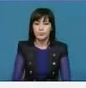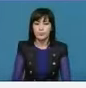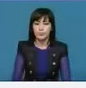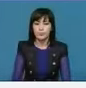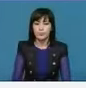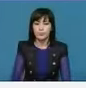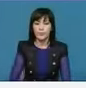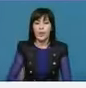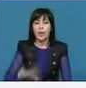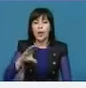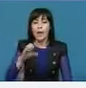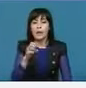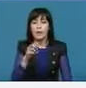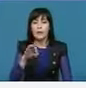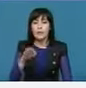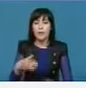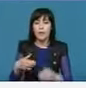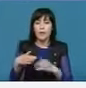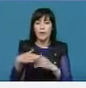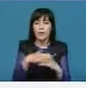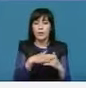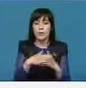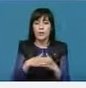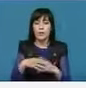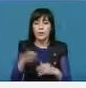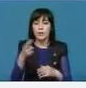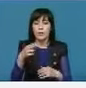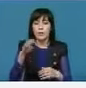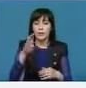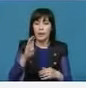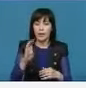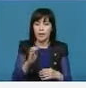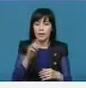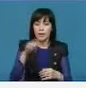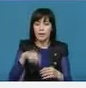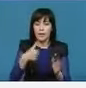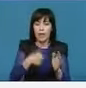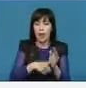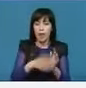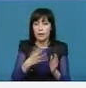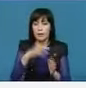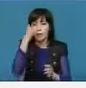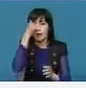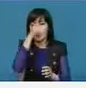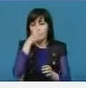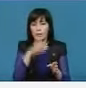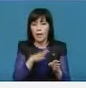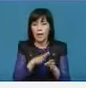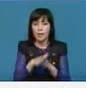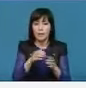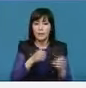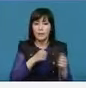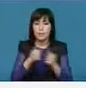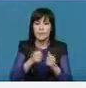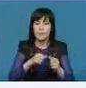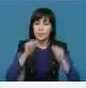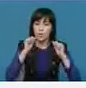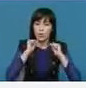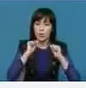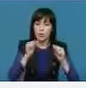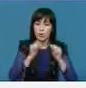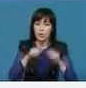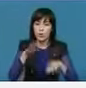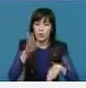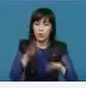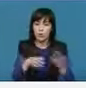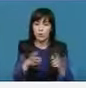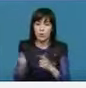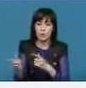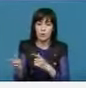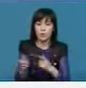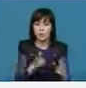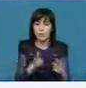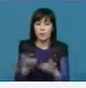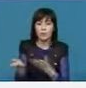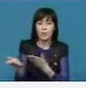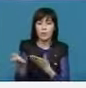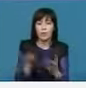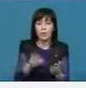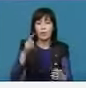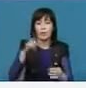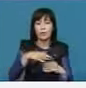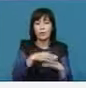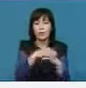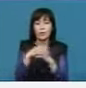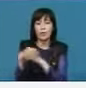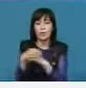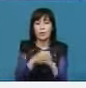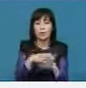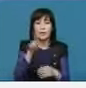Самбо күресінен әлем чемпионы болған Датқабек Әмірұлының 65 жылдығына арналған сайысқа спортшылар жақсы дайындықпен келген. Бос кілемде күш